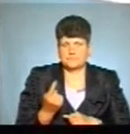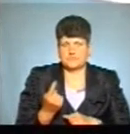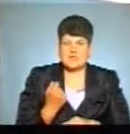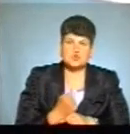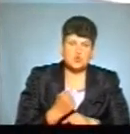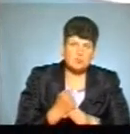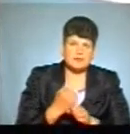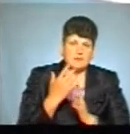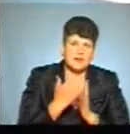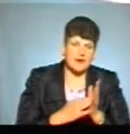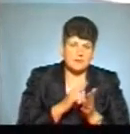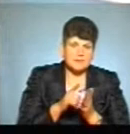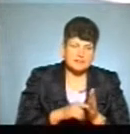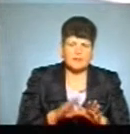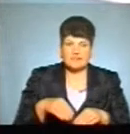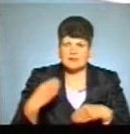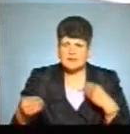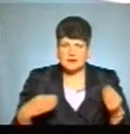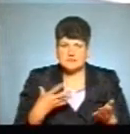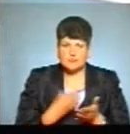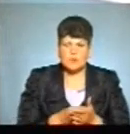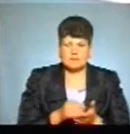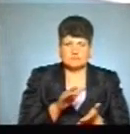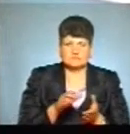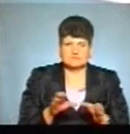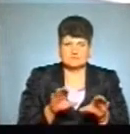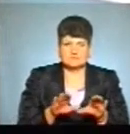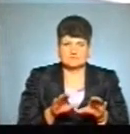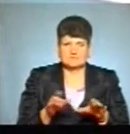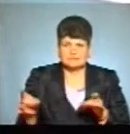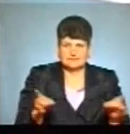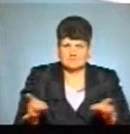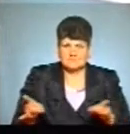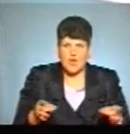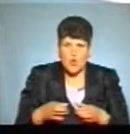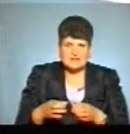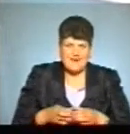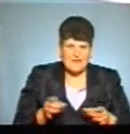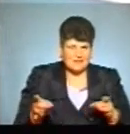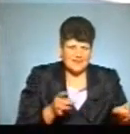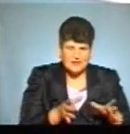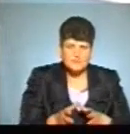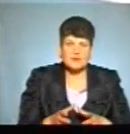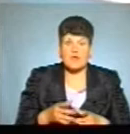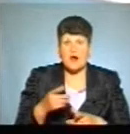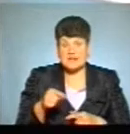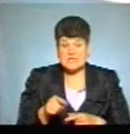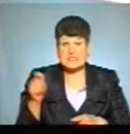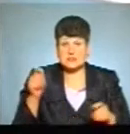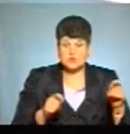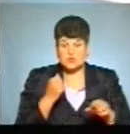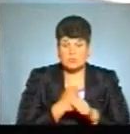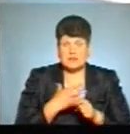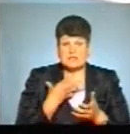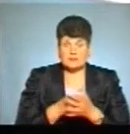зробити там перелік питань, надіслати свої місцеві осередки, місцеві осередки скликали свої з'їзди, там, збори для